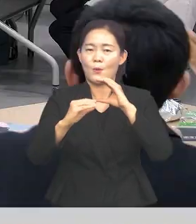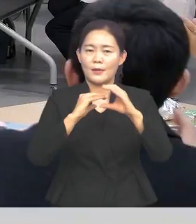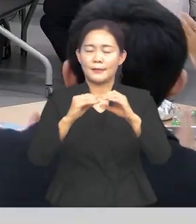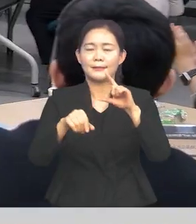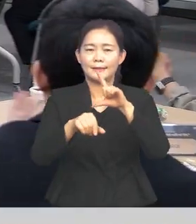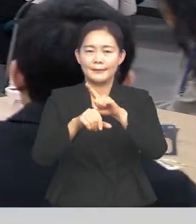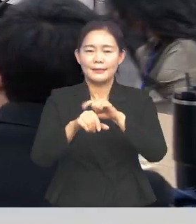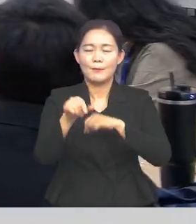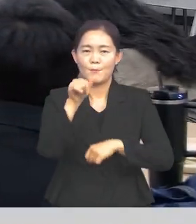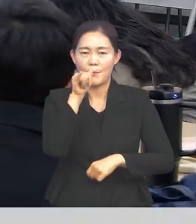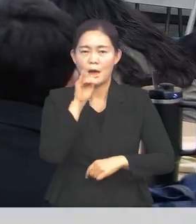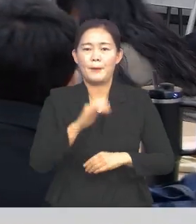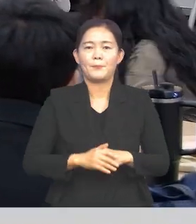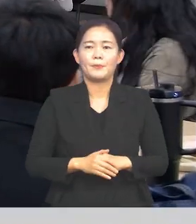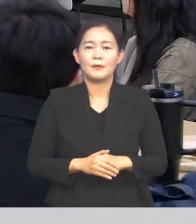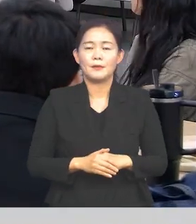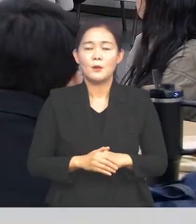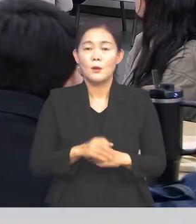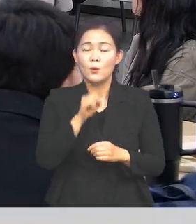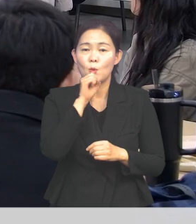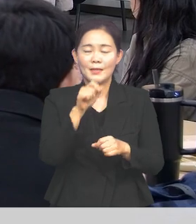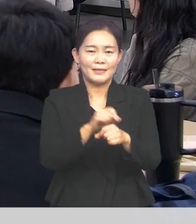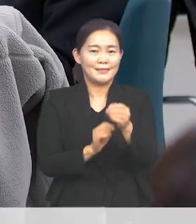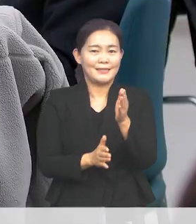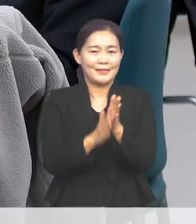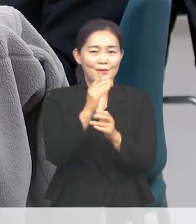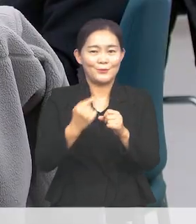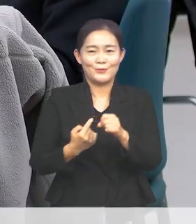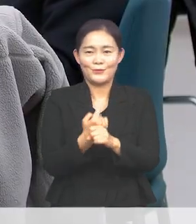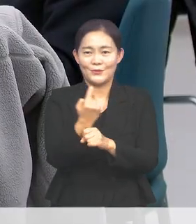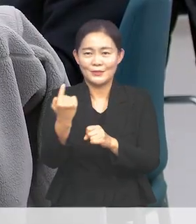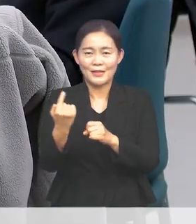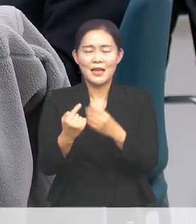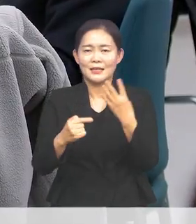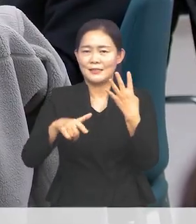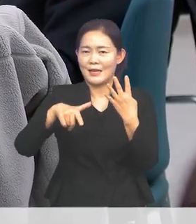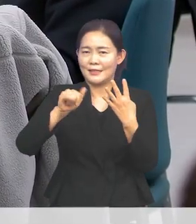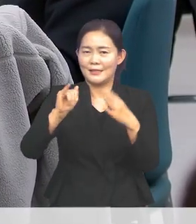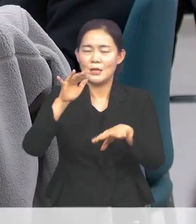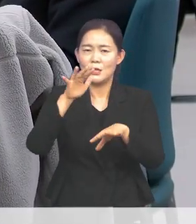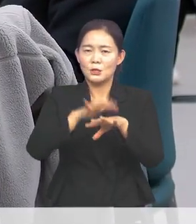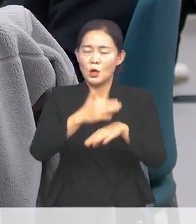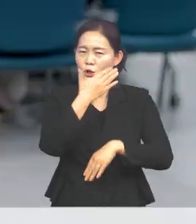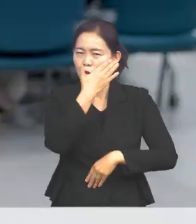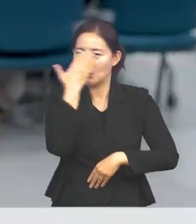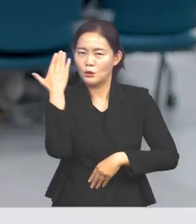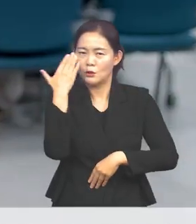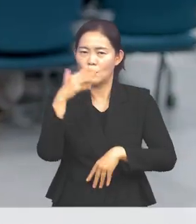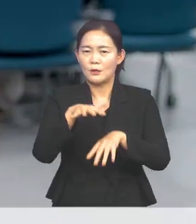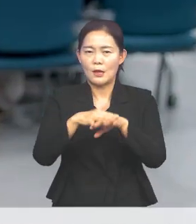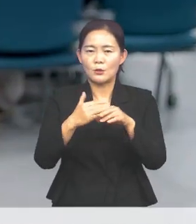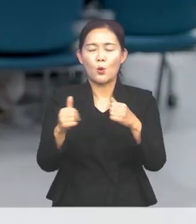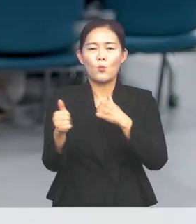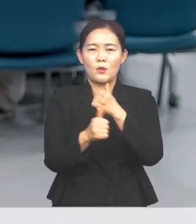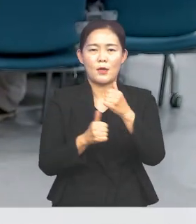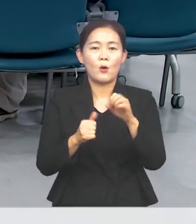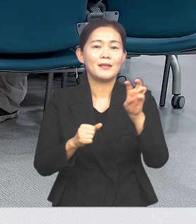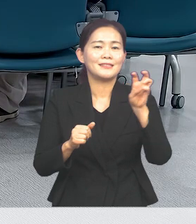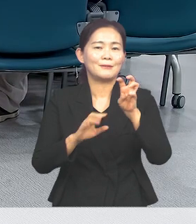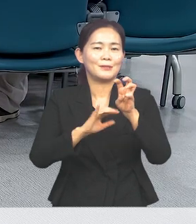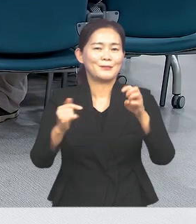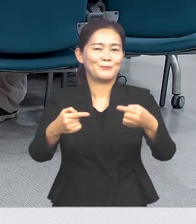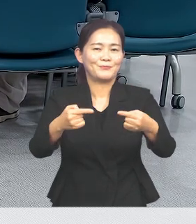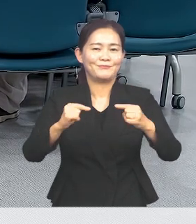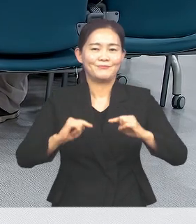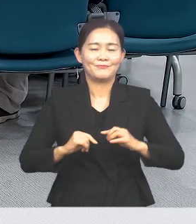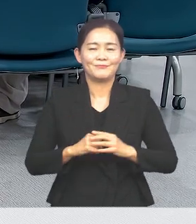소통의 시간을 가졌습니다. 행사에는 이상일 용인특례시장을 비롯해 제4기 청년 정책 네트워크 위원 등 30여